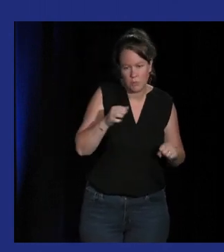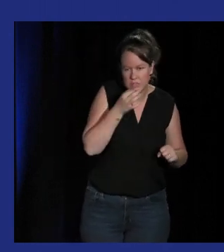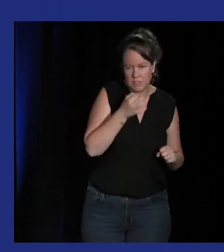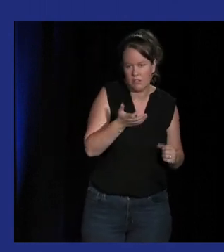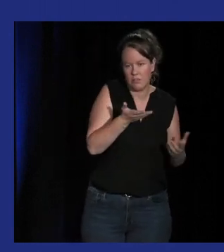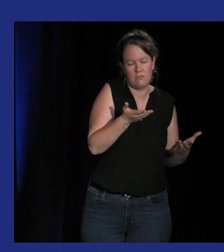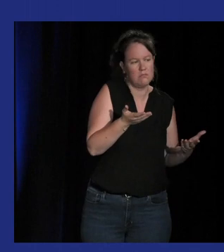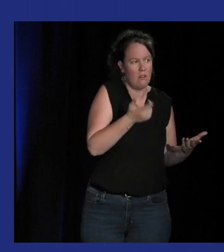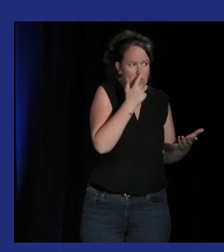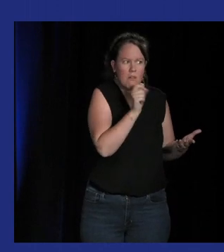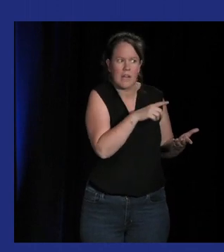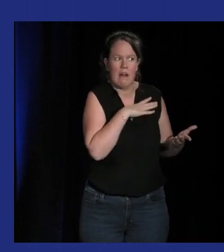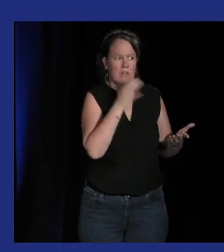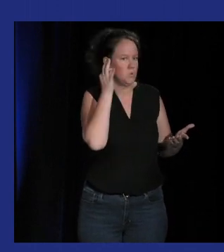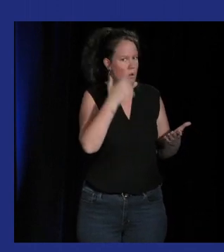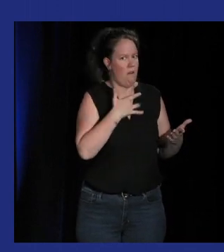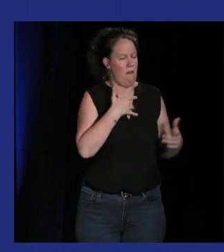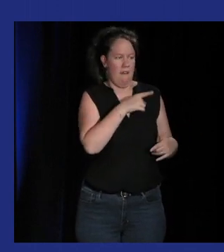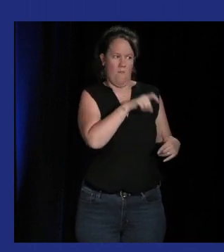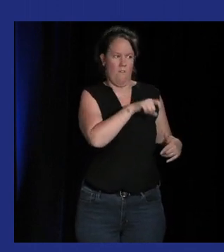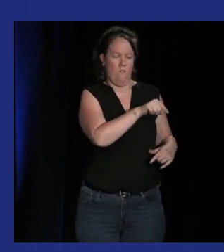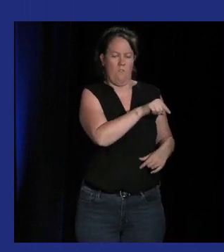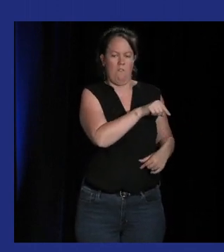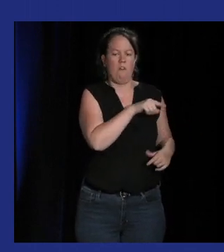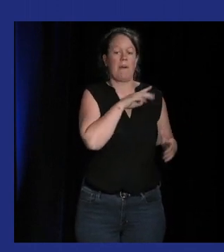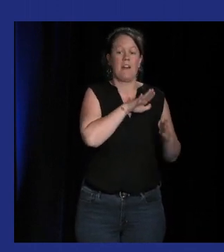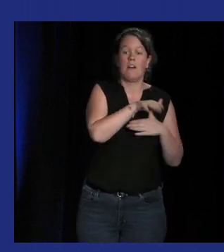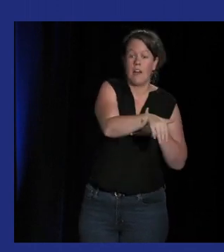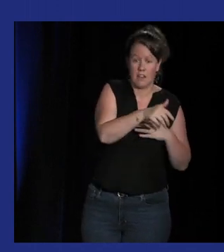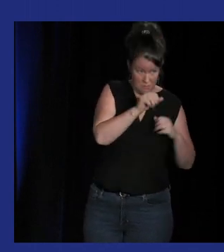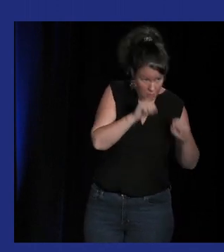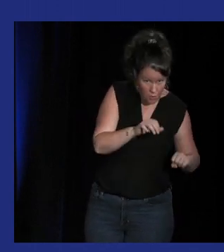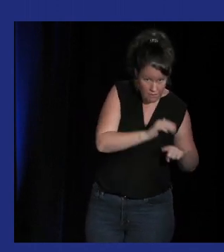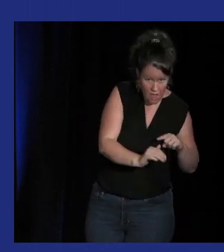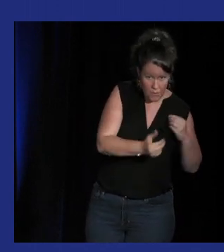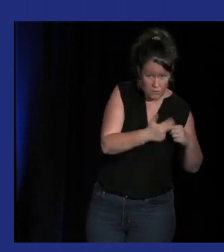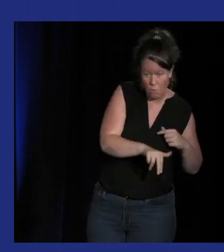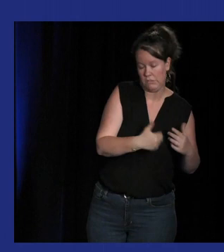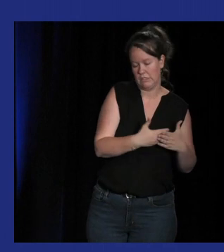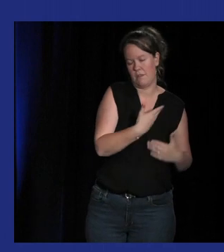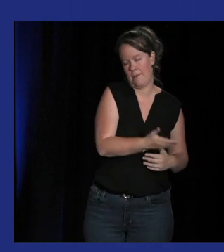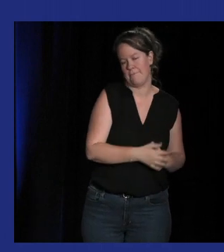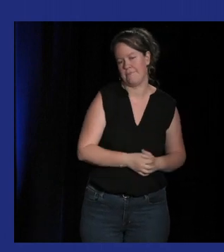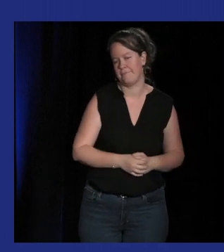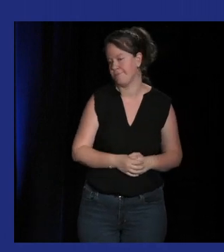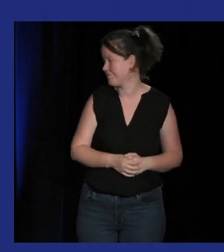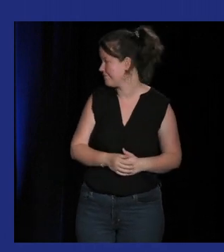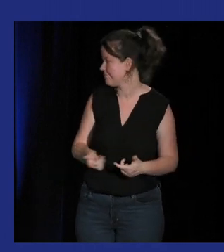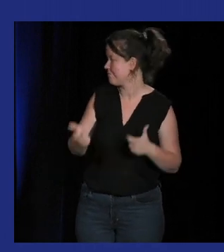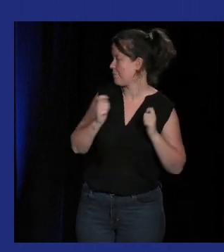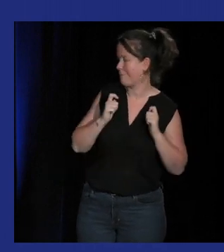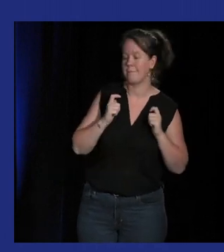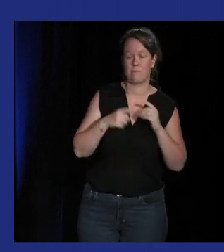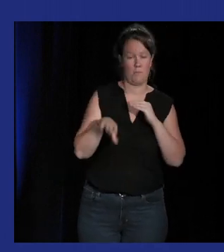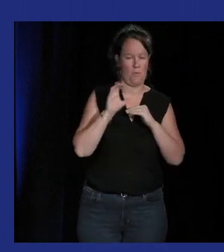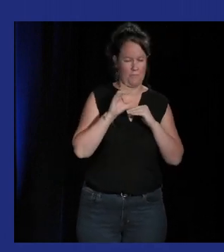n'importe quel créateur et derrière il faut que ce soit faisable en fait tout bêtement il faut voir l'implémenter et que ce techniquement fais je